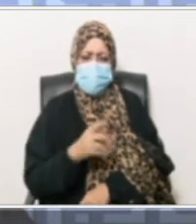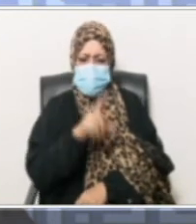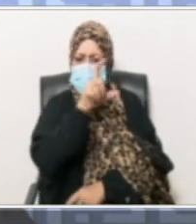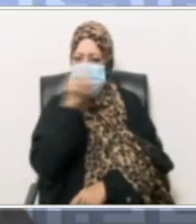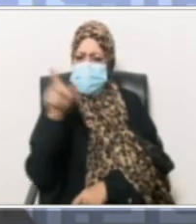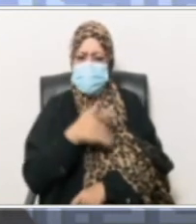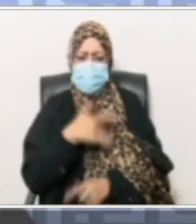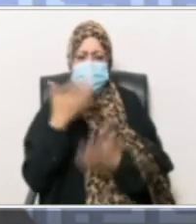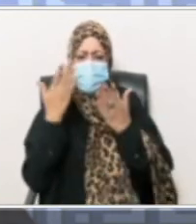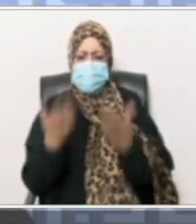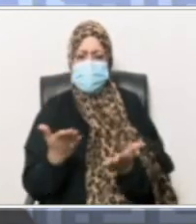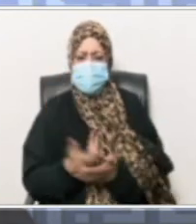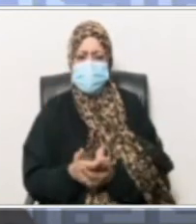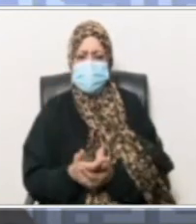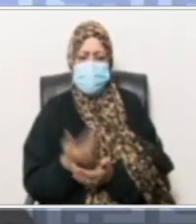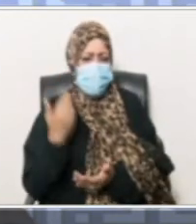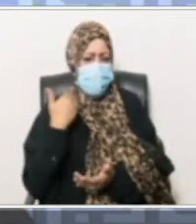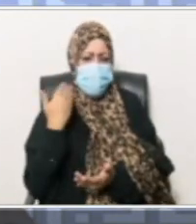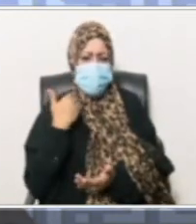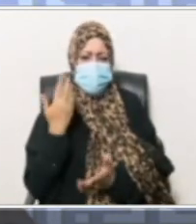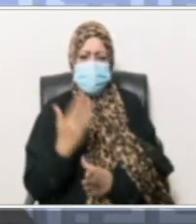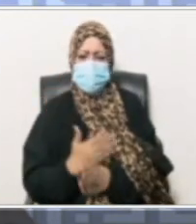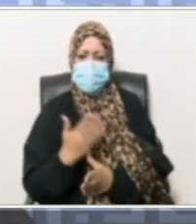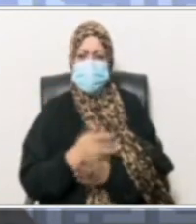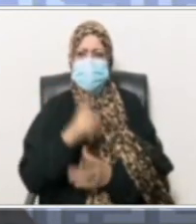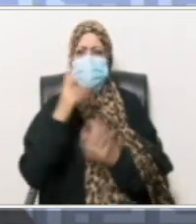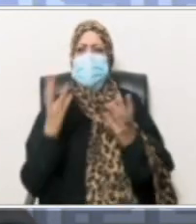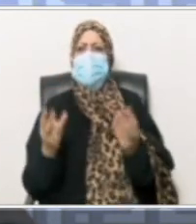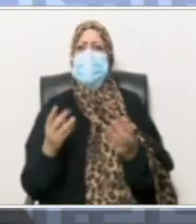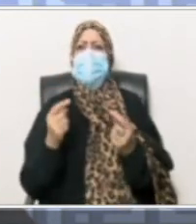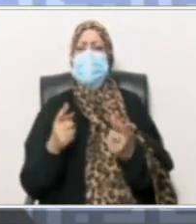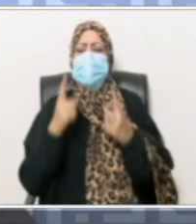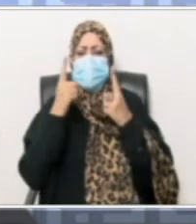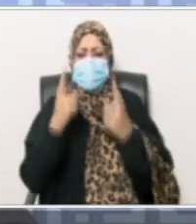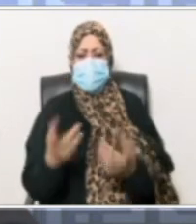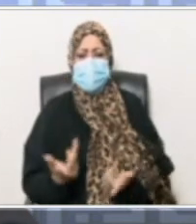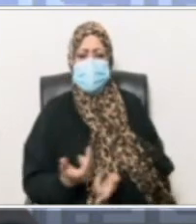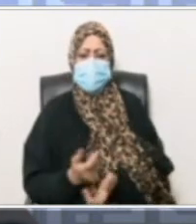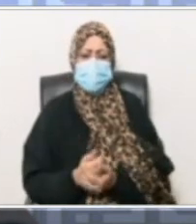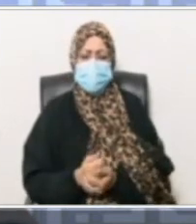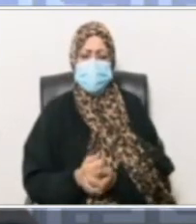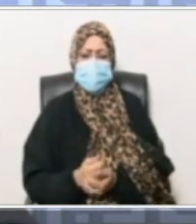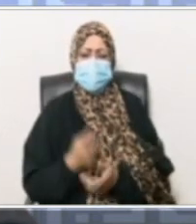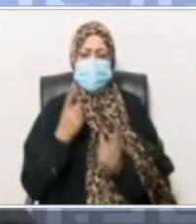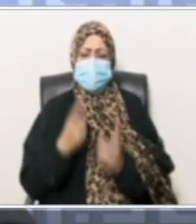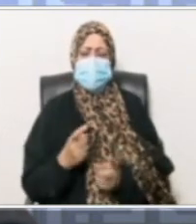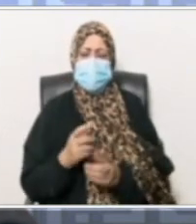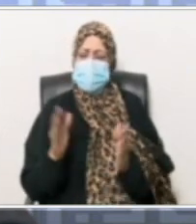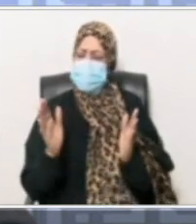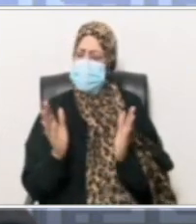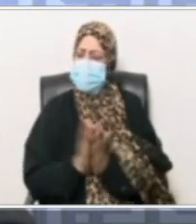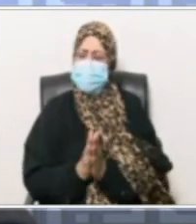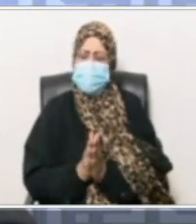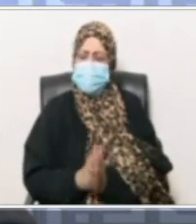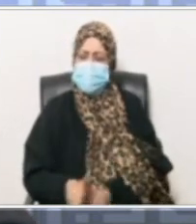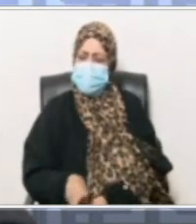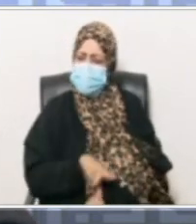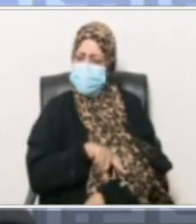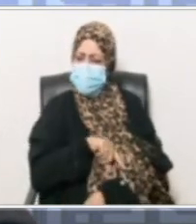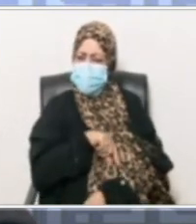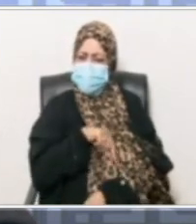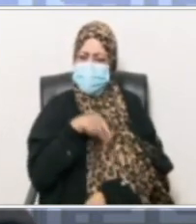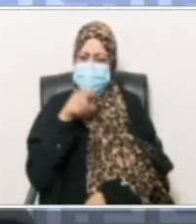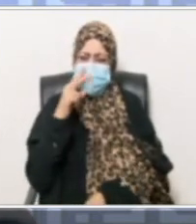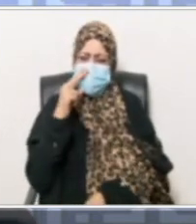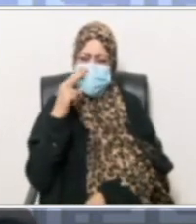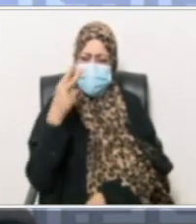سبحان الله، والله يقول الإنسان الكلام هذا ويأسف ويتحسر لما تشبح سجين في غزة في محبوس